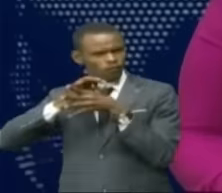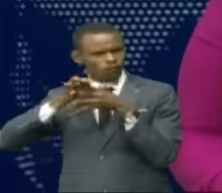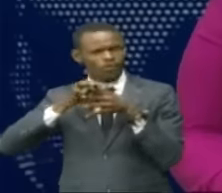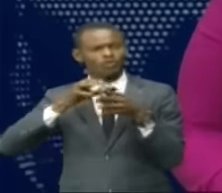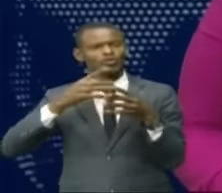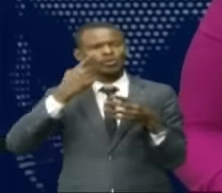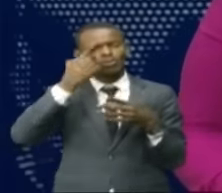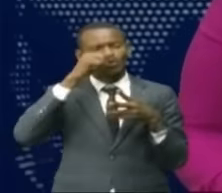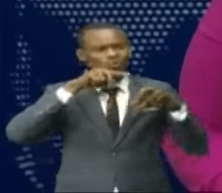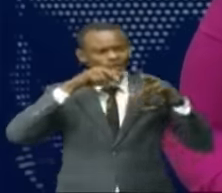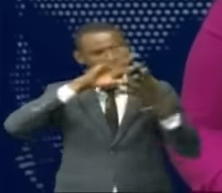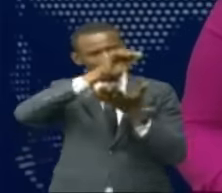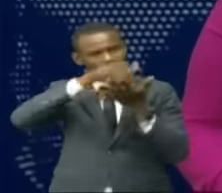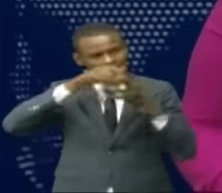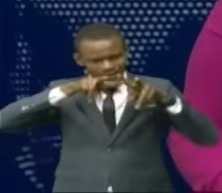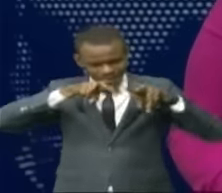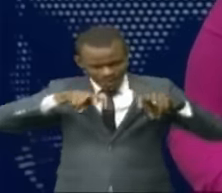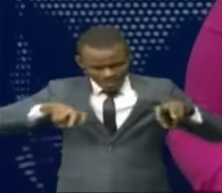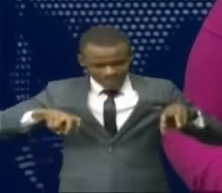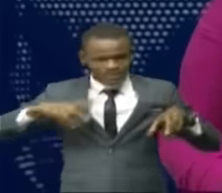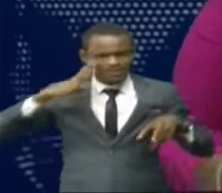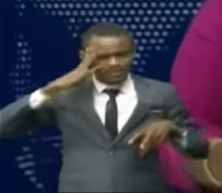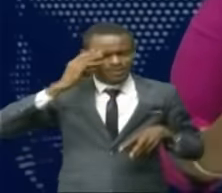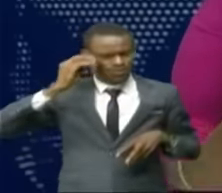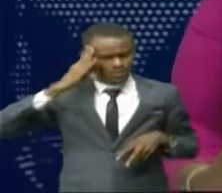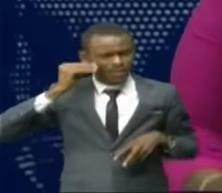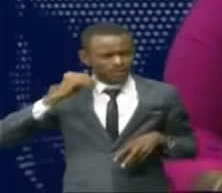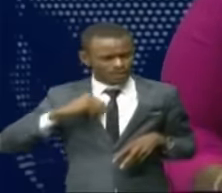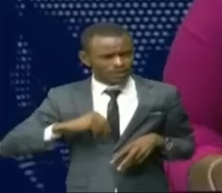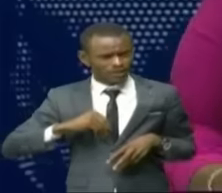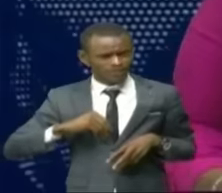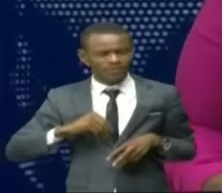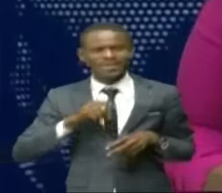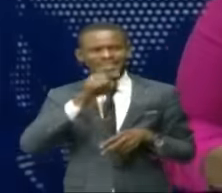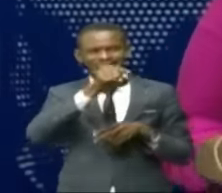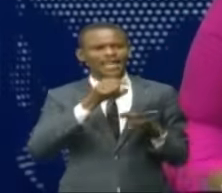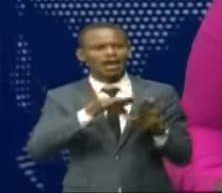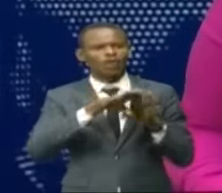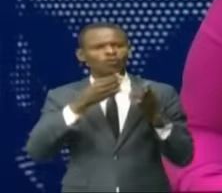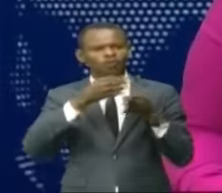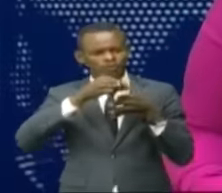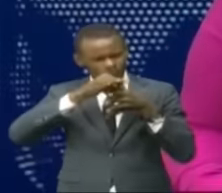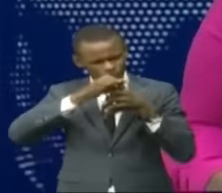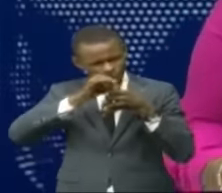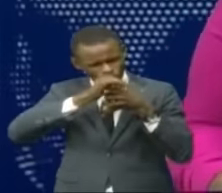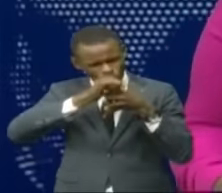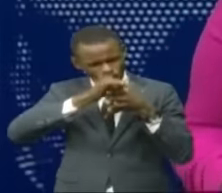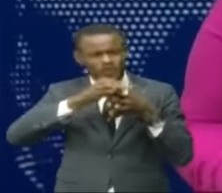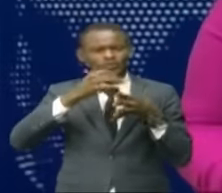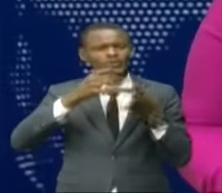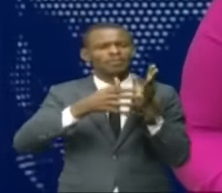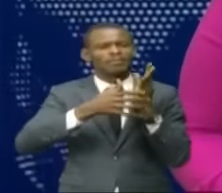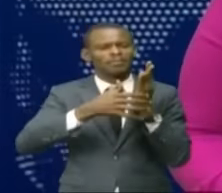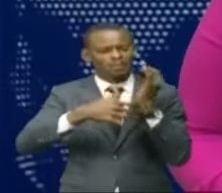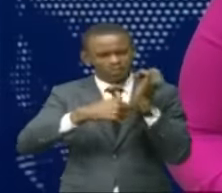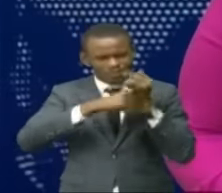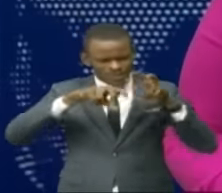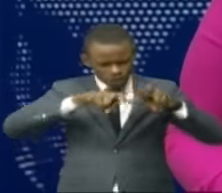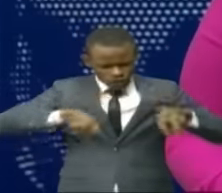recherche d'excellence, et qui en fait se prépare justement à former des chercheurs